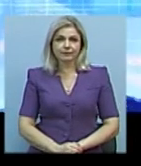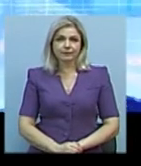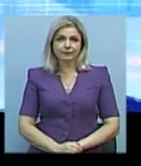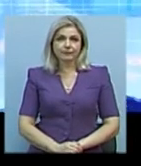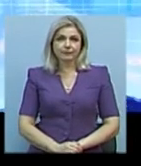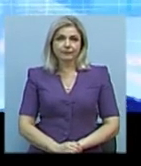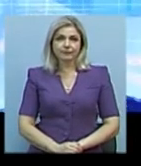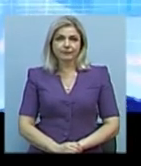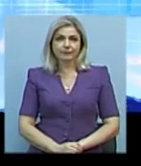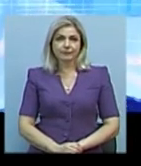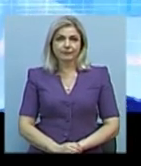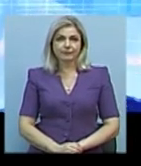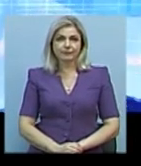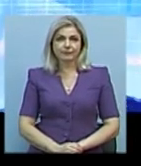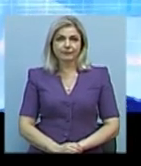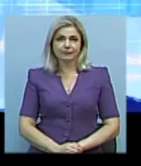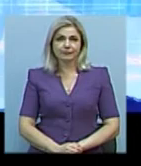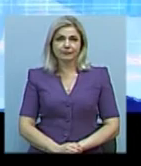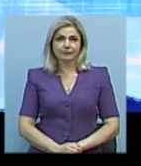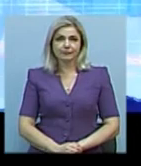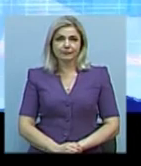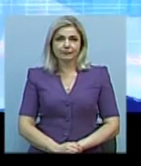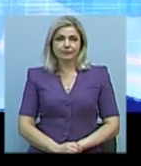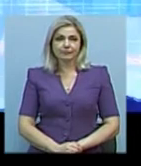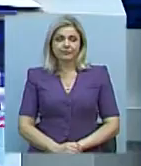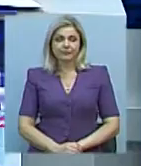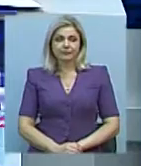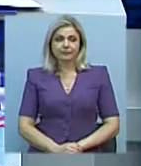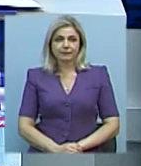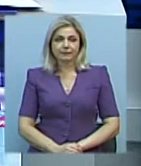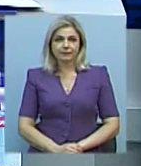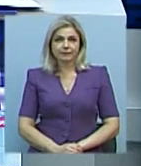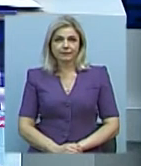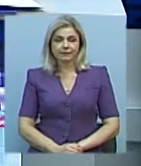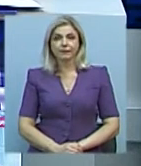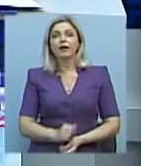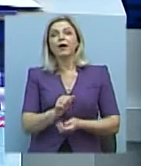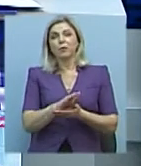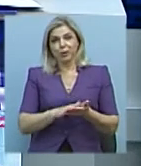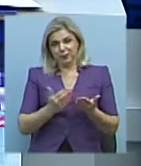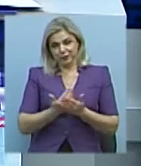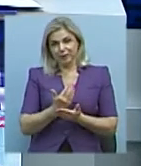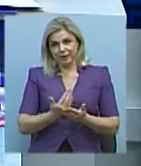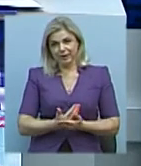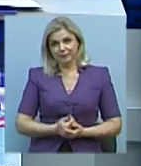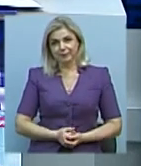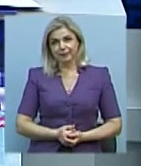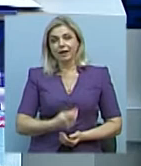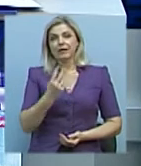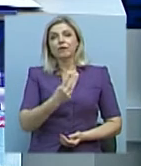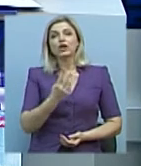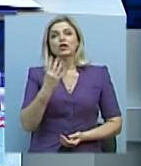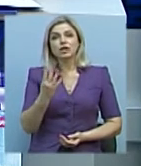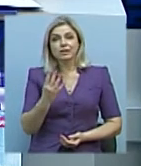І ми продовжуємо наш випуск.